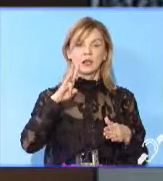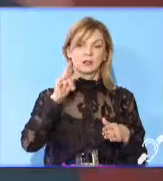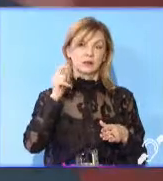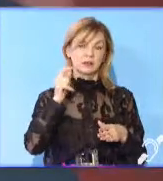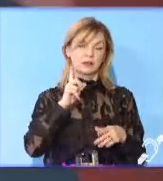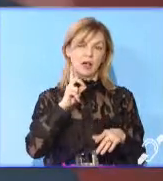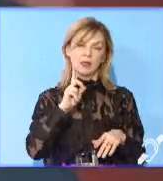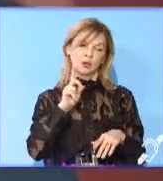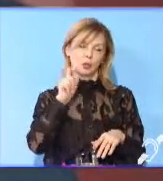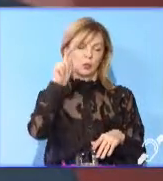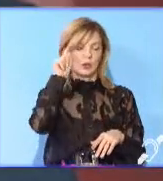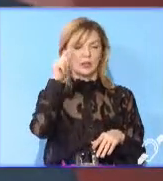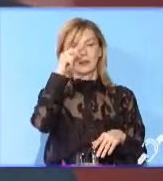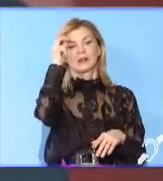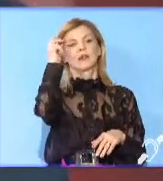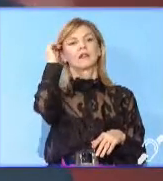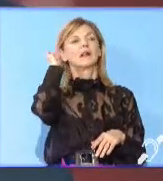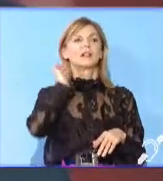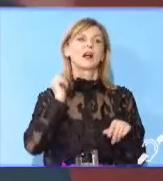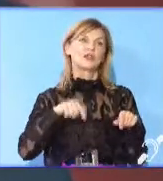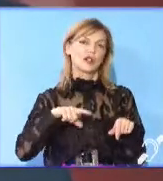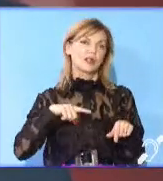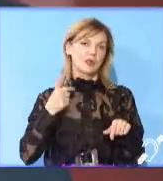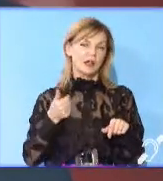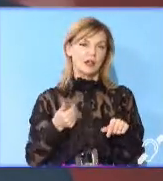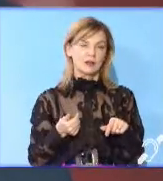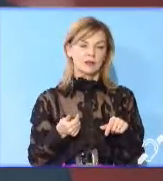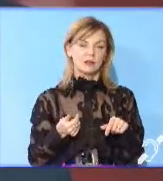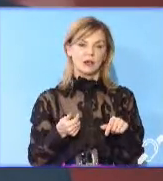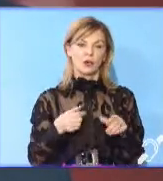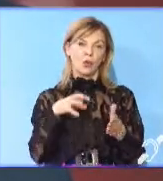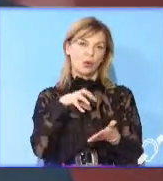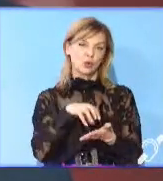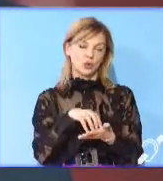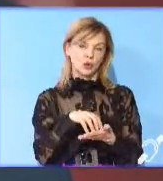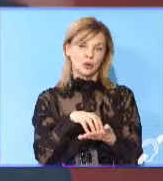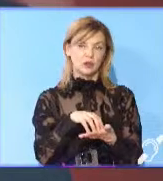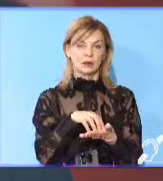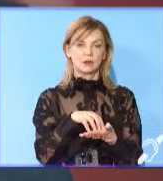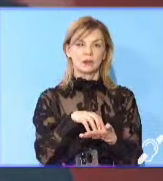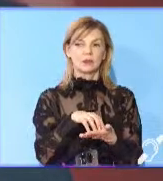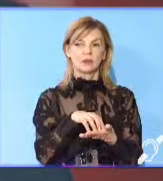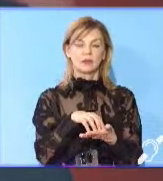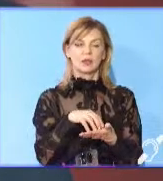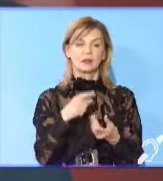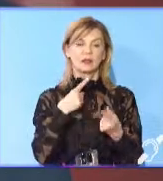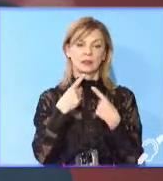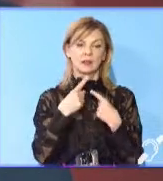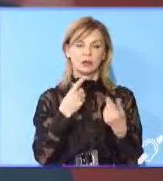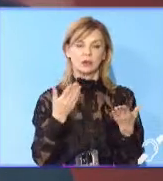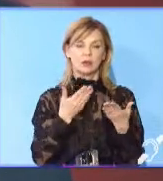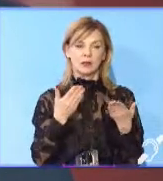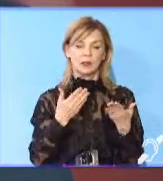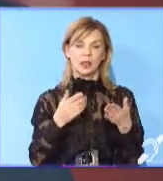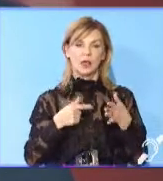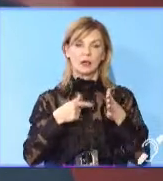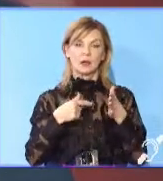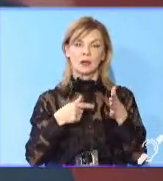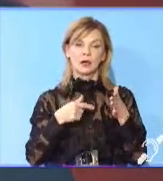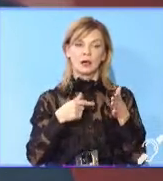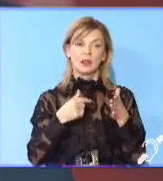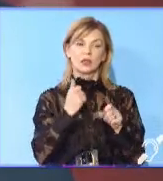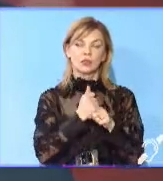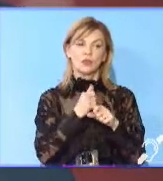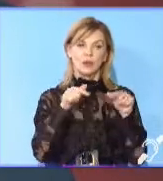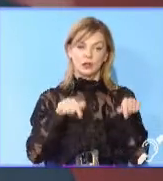nu cred că aceasta este o zonă de discuție pe care să o scoatem acum